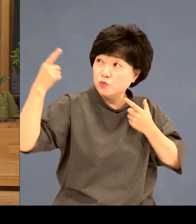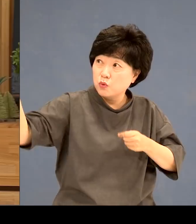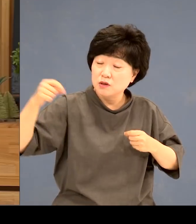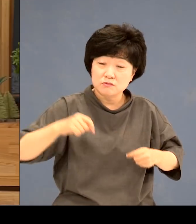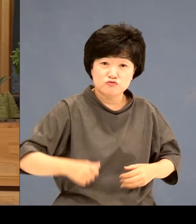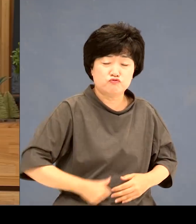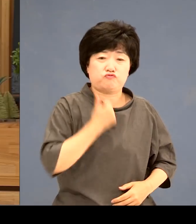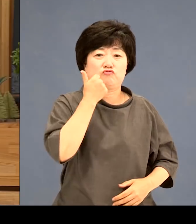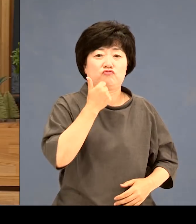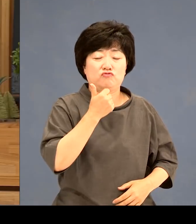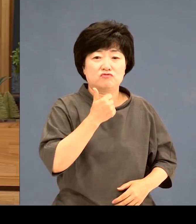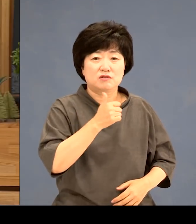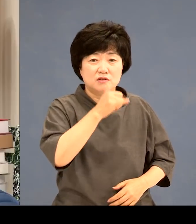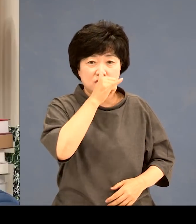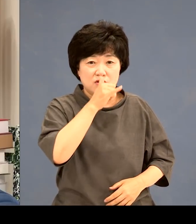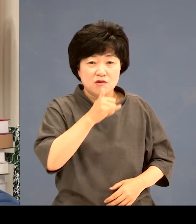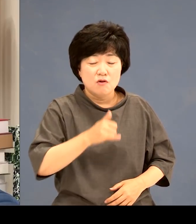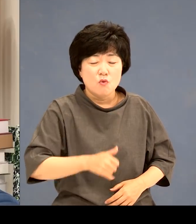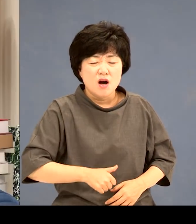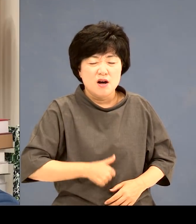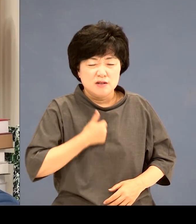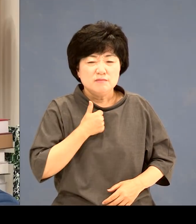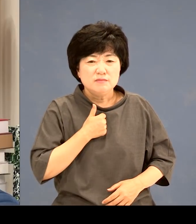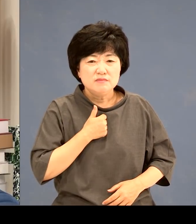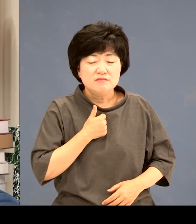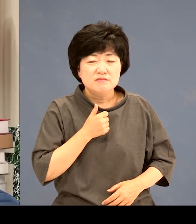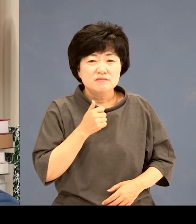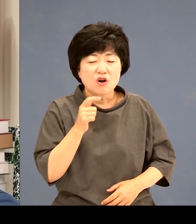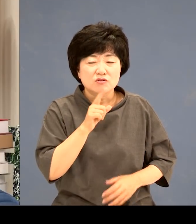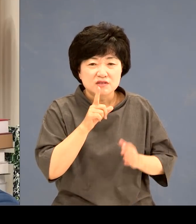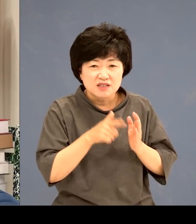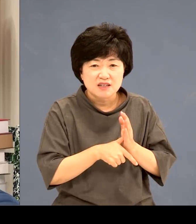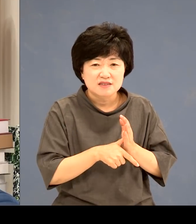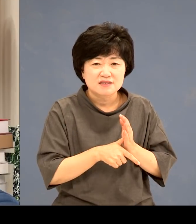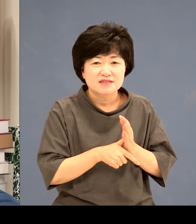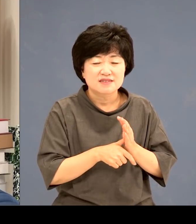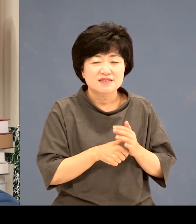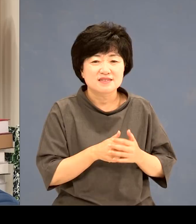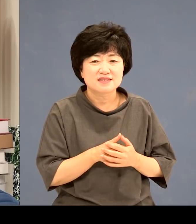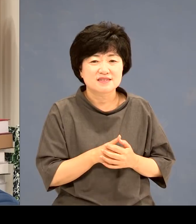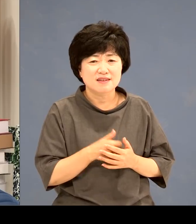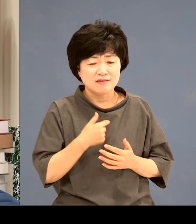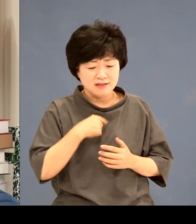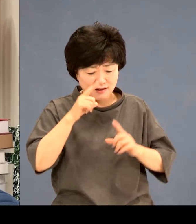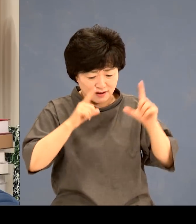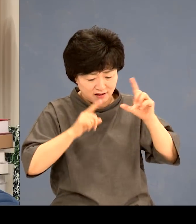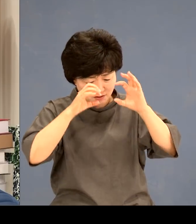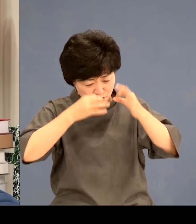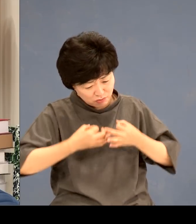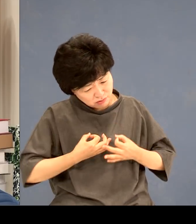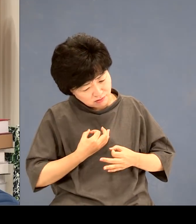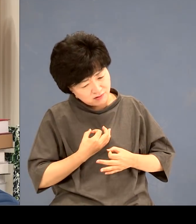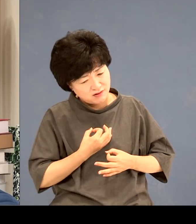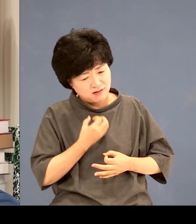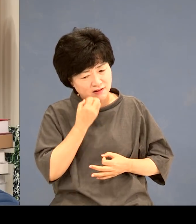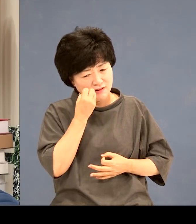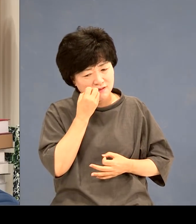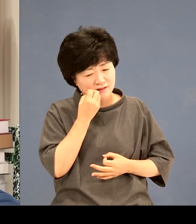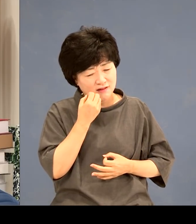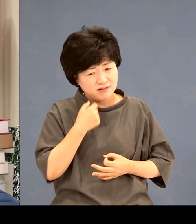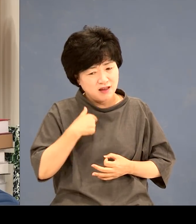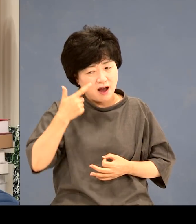욱하게 올라오기도 하고 때때로는 이제 막 화를 내기도 하면서 어느 순간에는 이거는